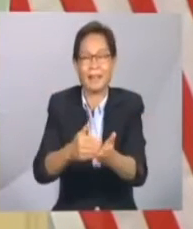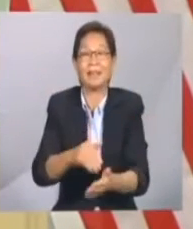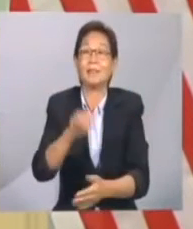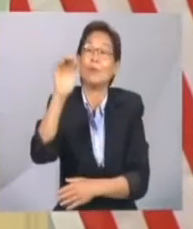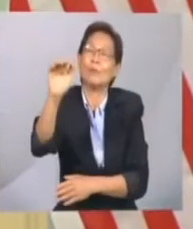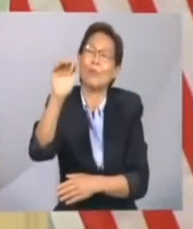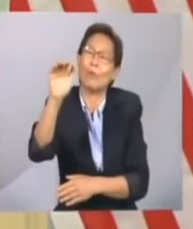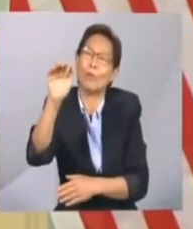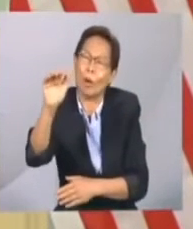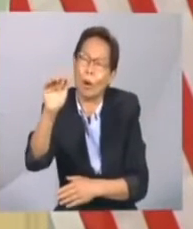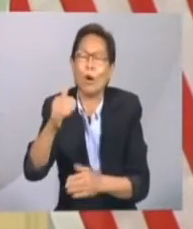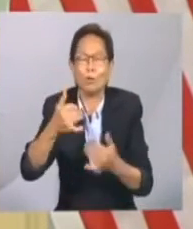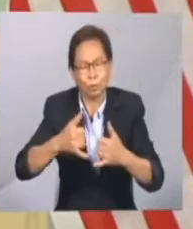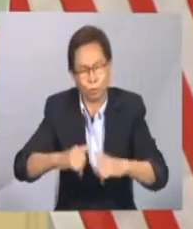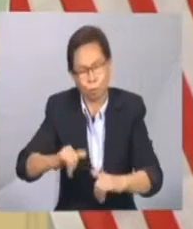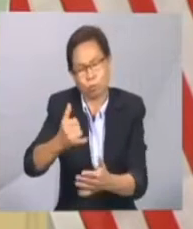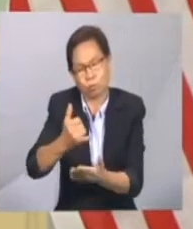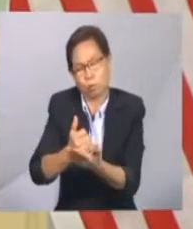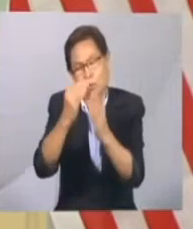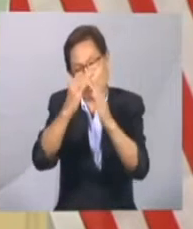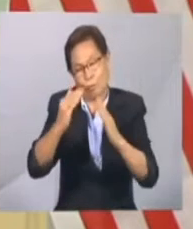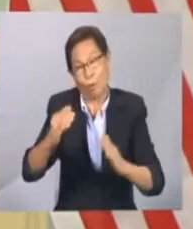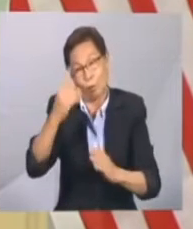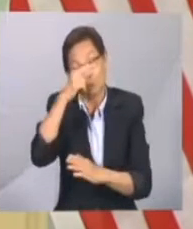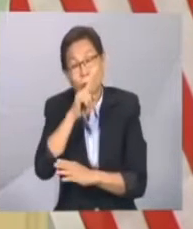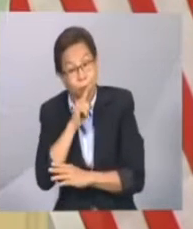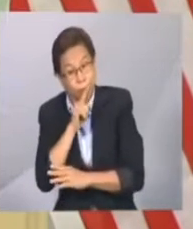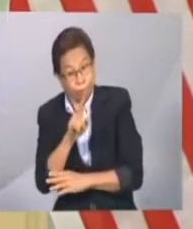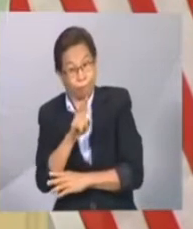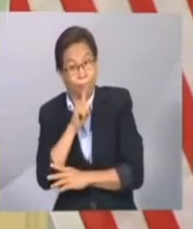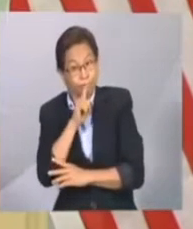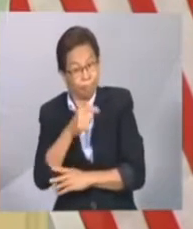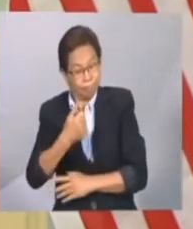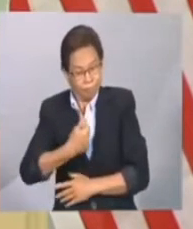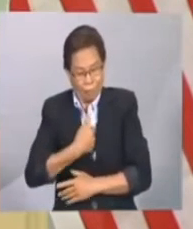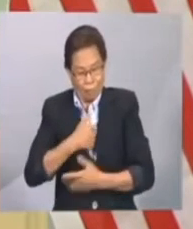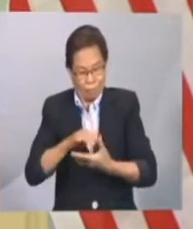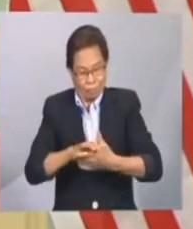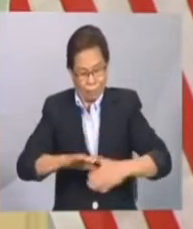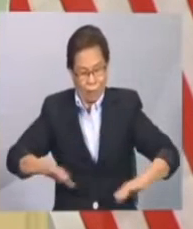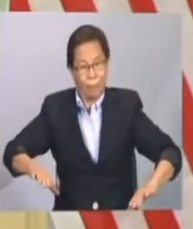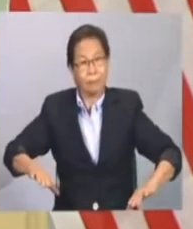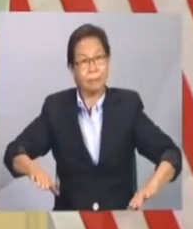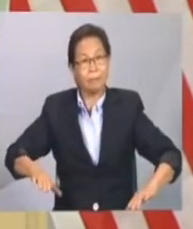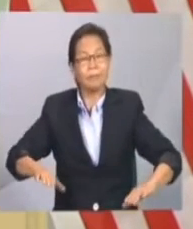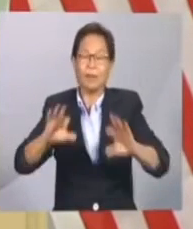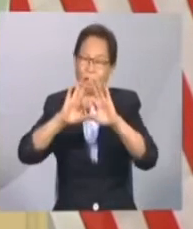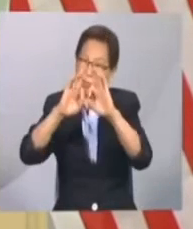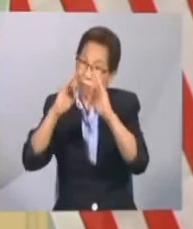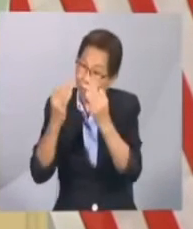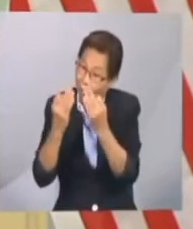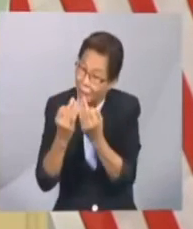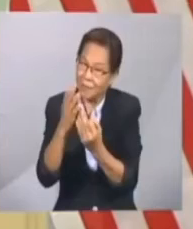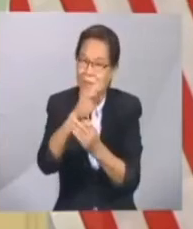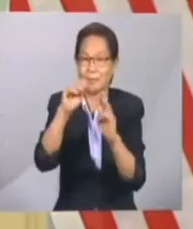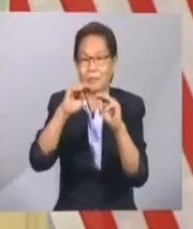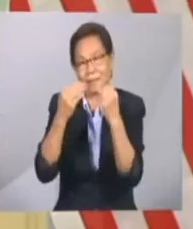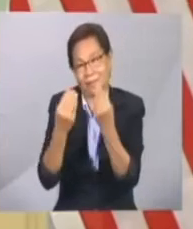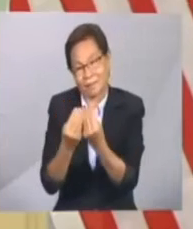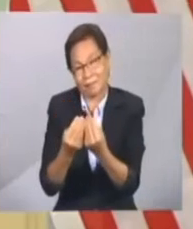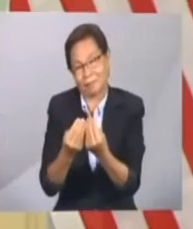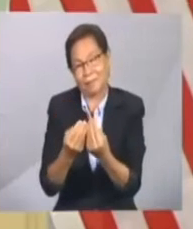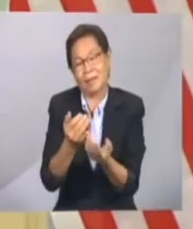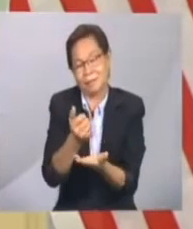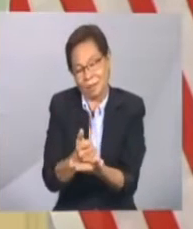saya, terus tinggal di rumah bagi memastikan keselamatan diri, keluarga dan masyarakat.